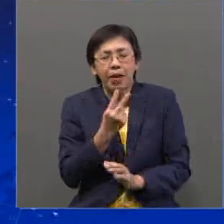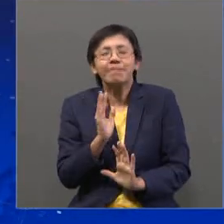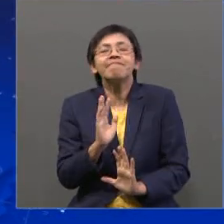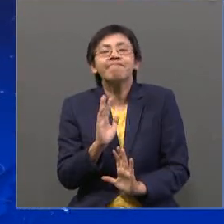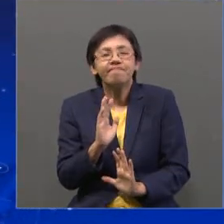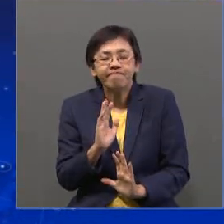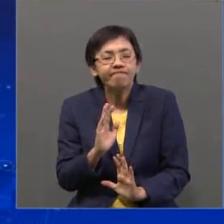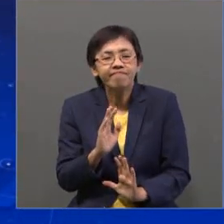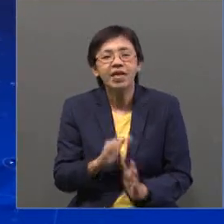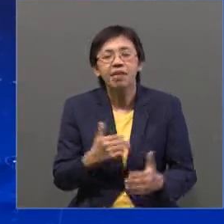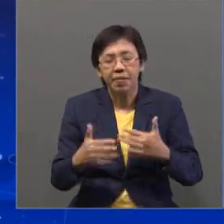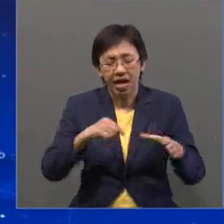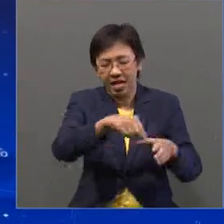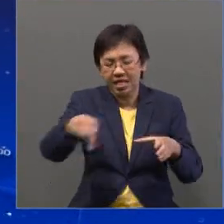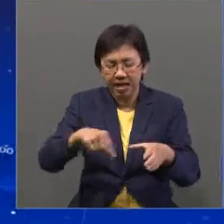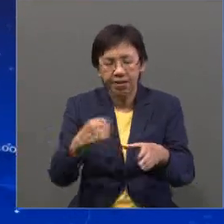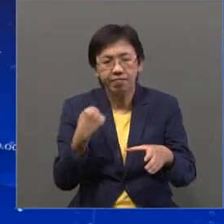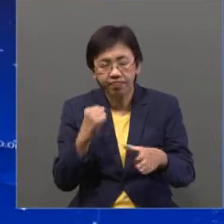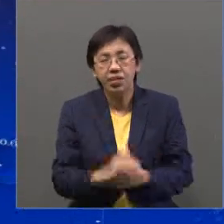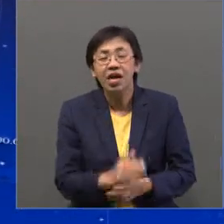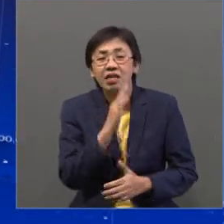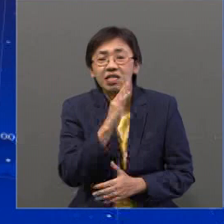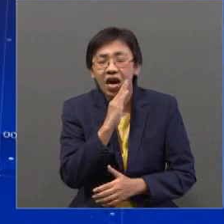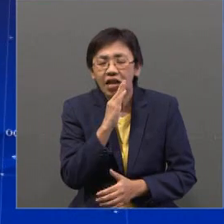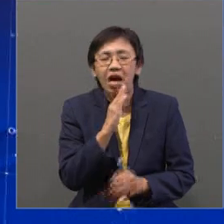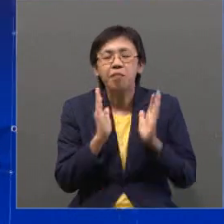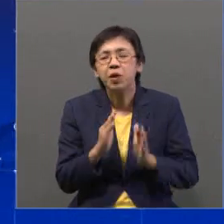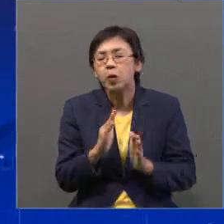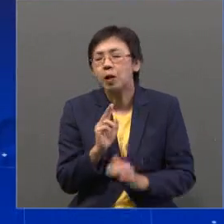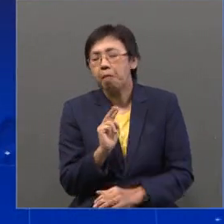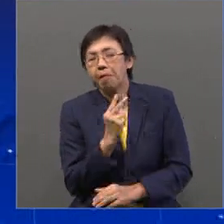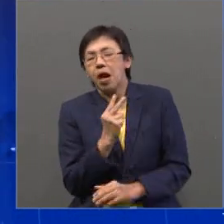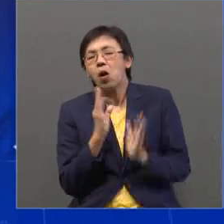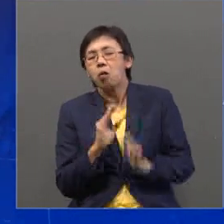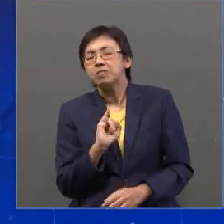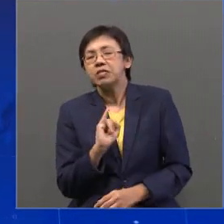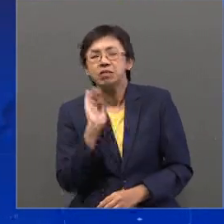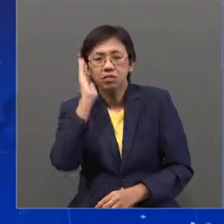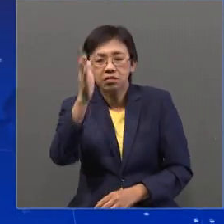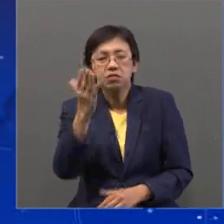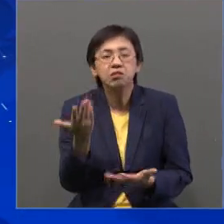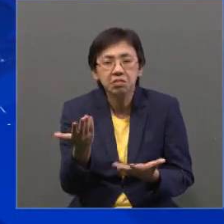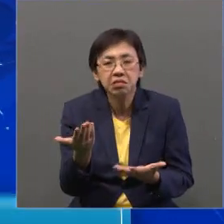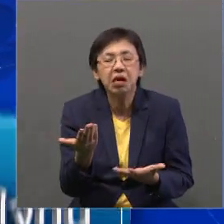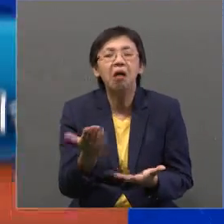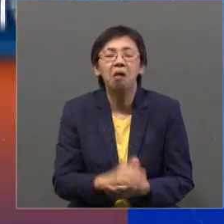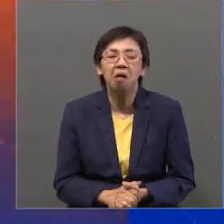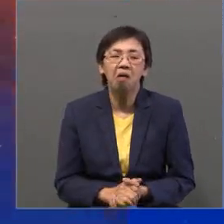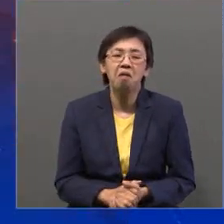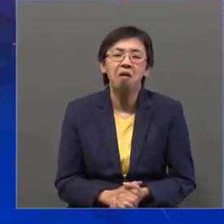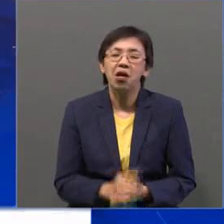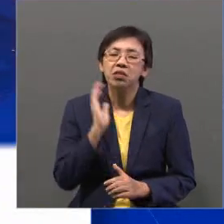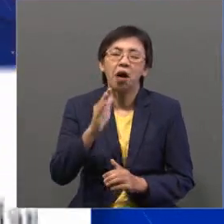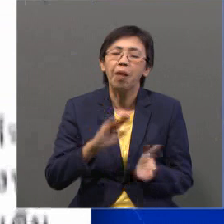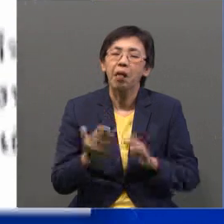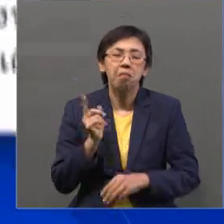ความไม่เชื่อใจกันเองภายในทีมการล้มเหลวเพราะถูกหักหลังคนที่ทรยศวันข้างหน้าก็จะมีแต่ดาวดิ้นสิ้น